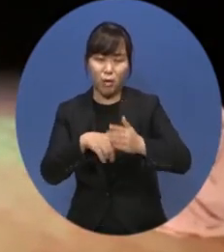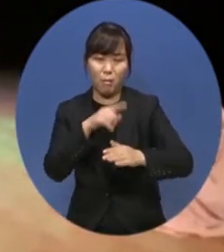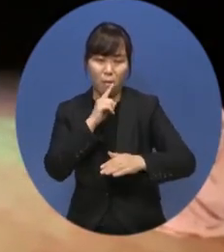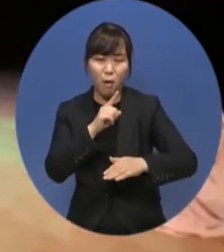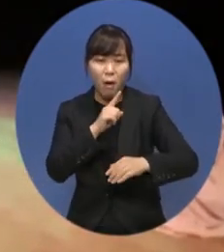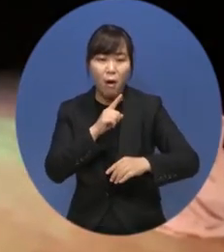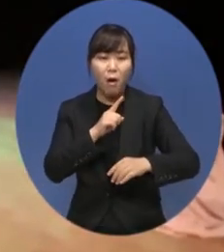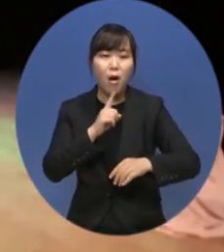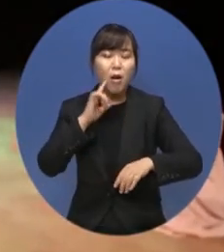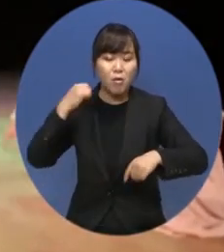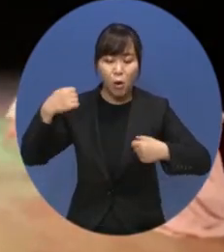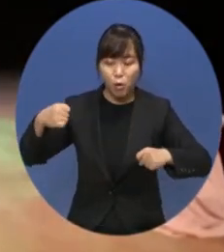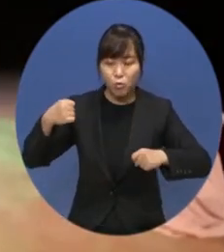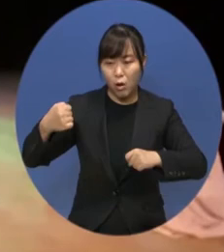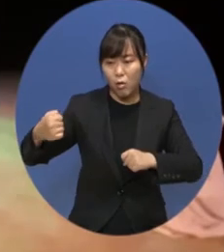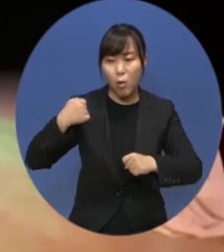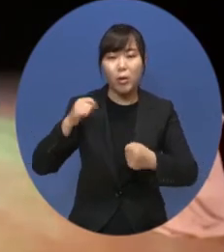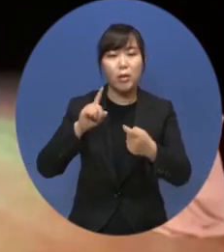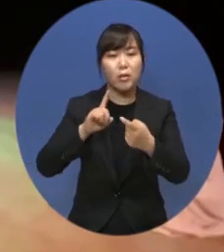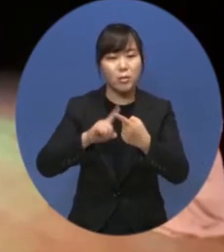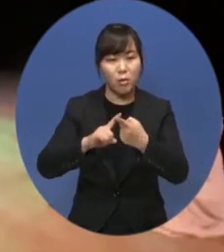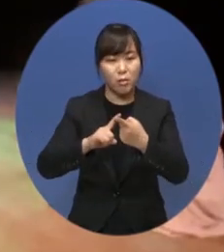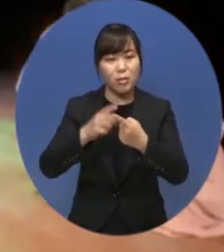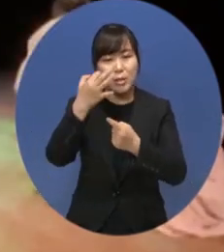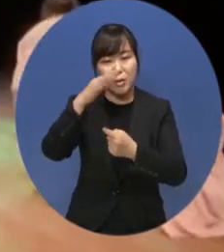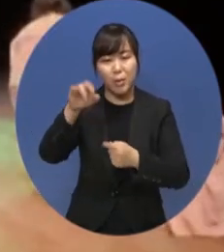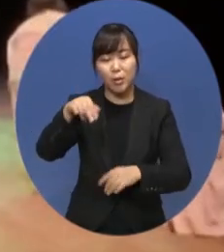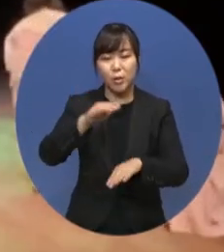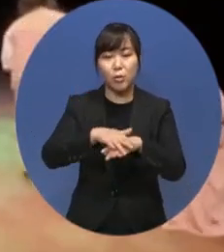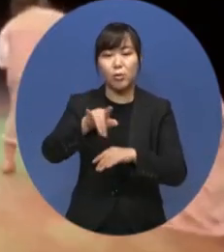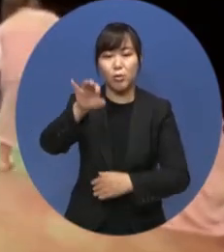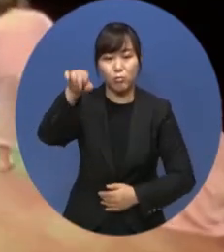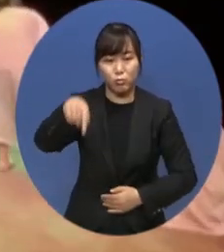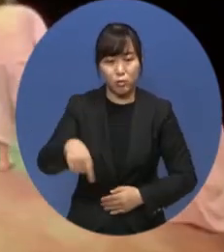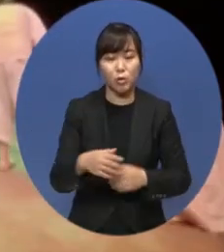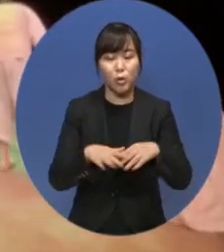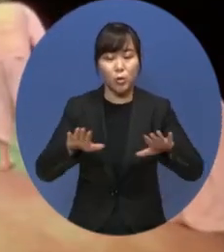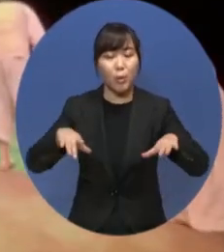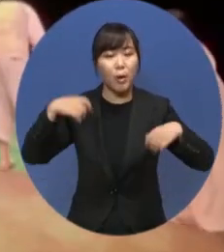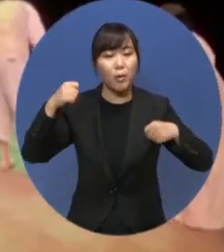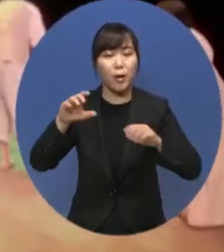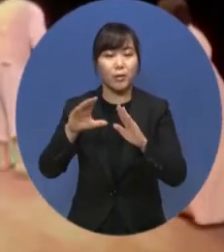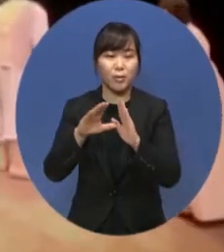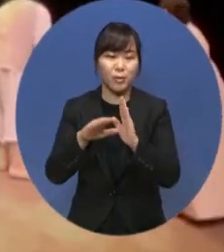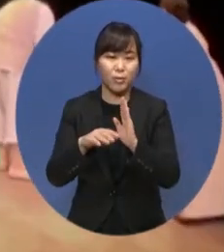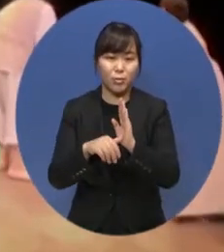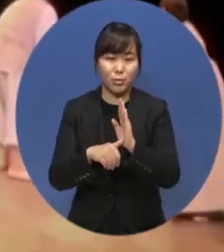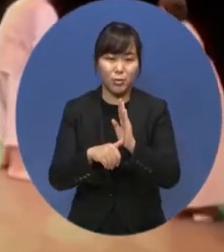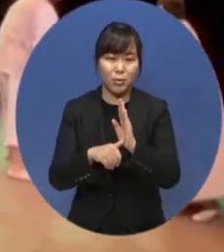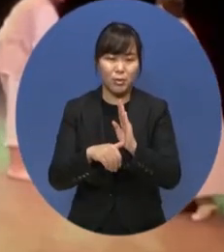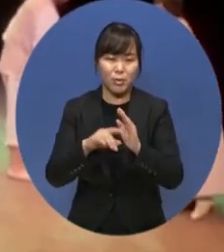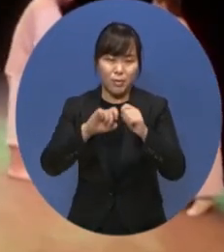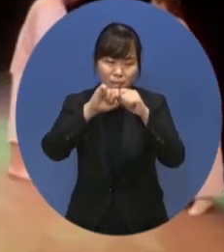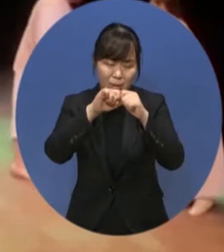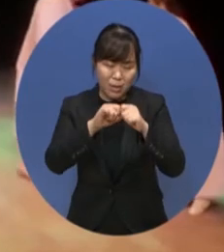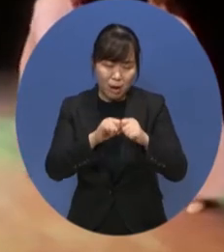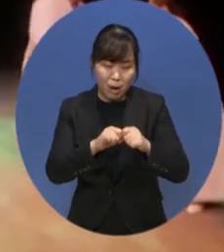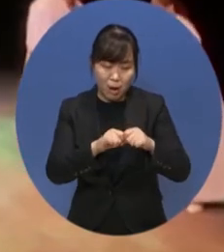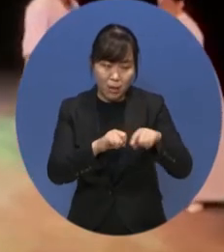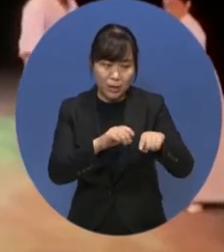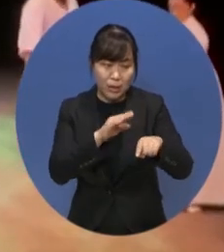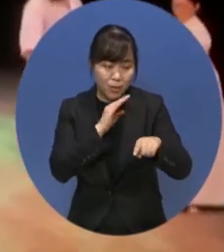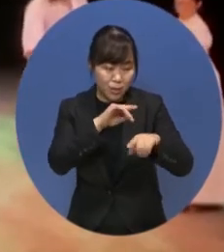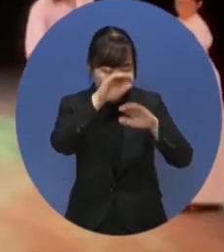언어와 연출 역량을 인정받은 손정우 연출은 이번 공연에서도 치밀한 원작